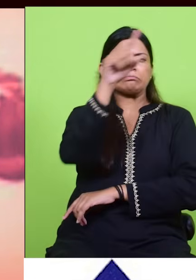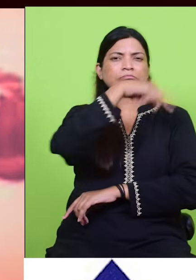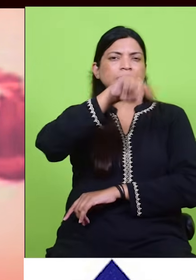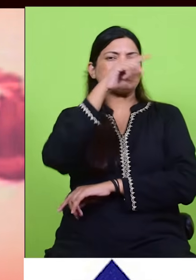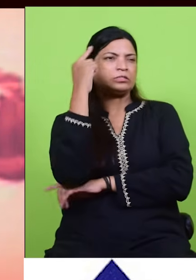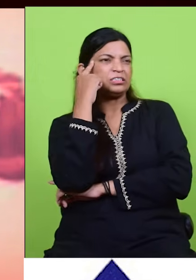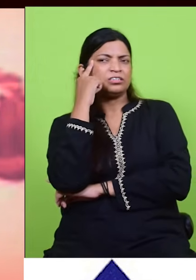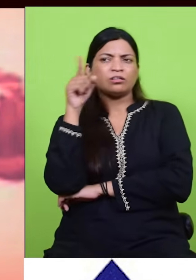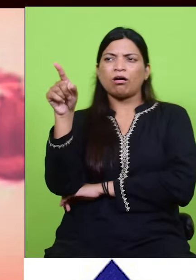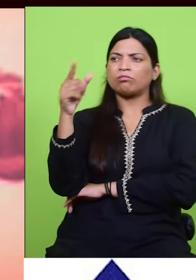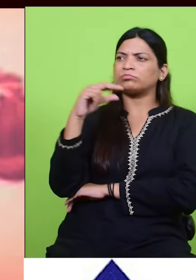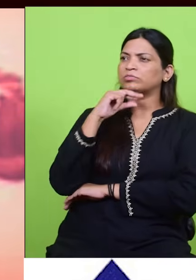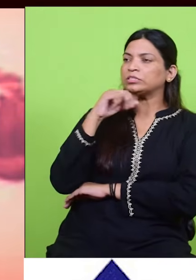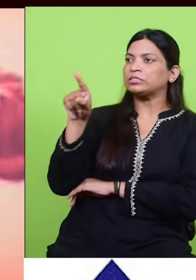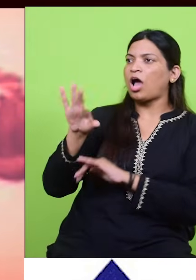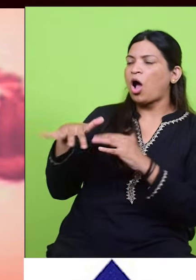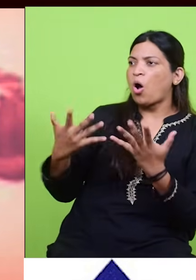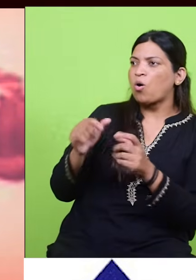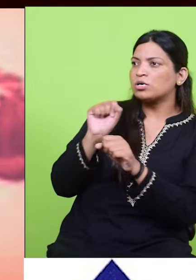होगा। लेकिन क्या हुआ कि